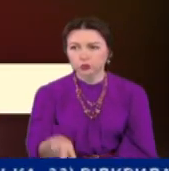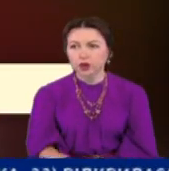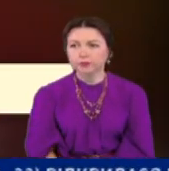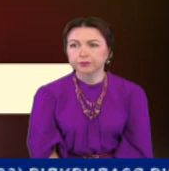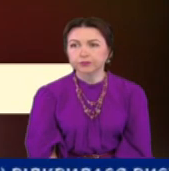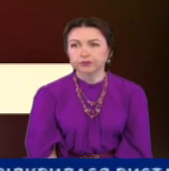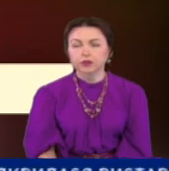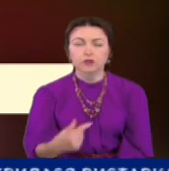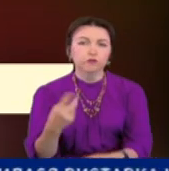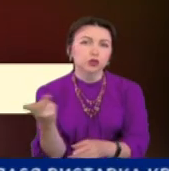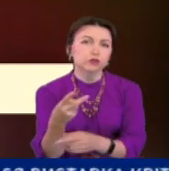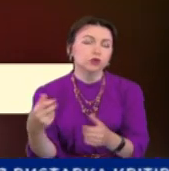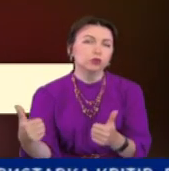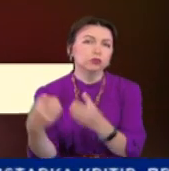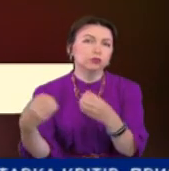на кухню.